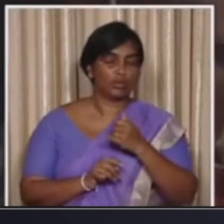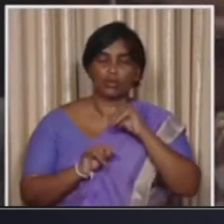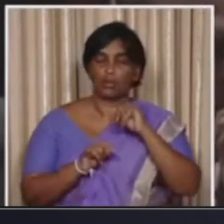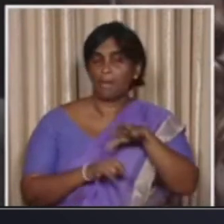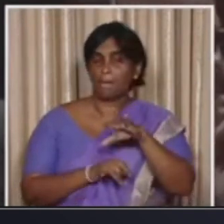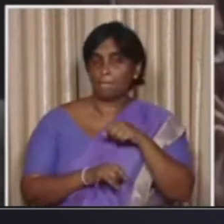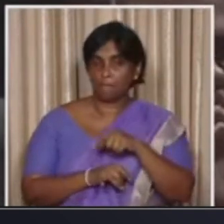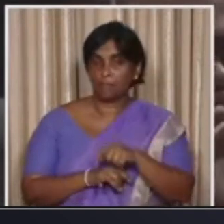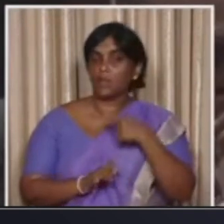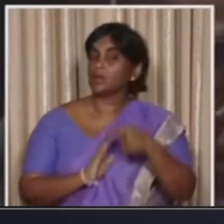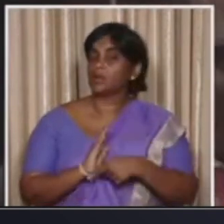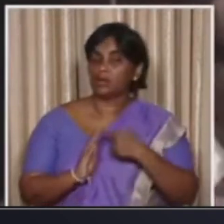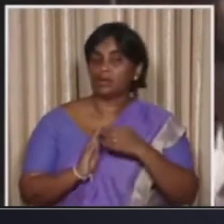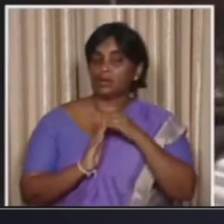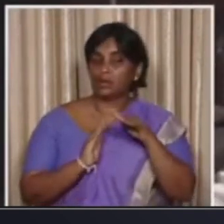වෙනවා නම්